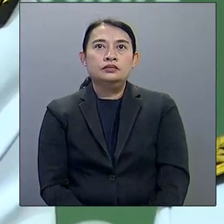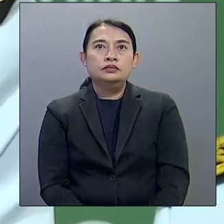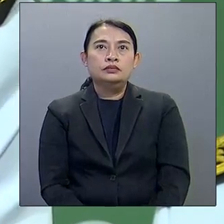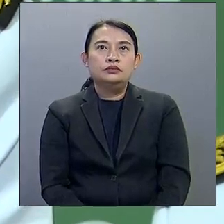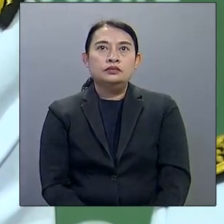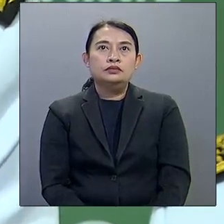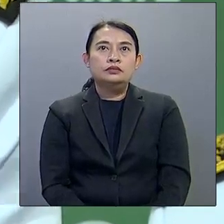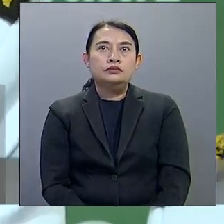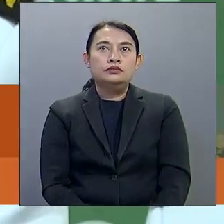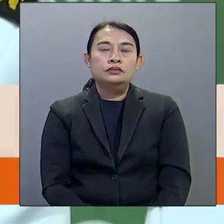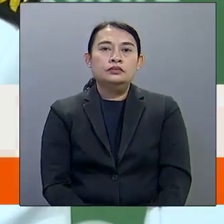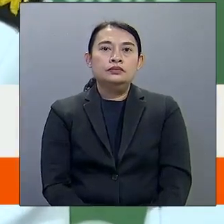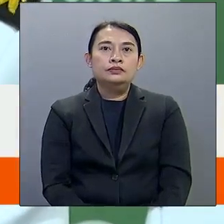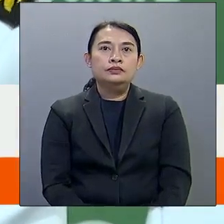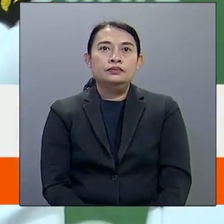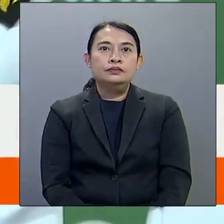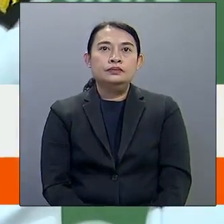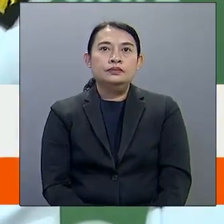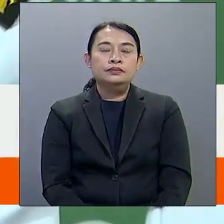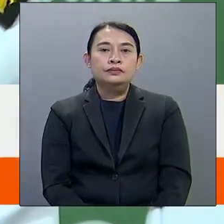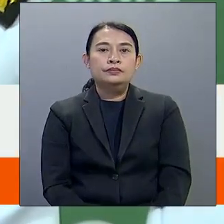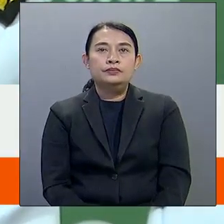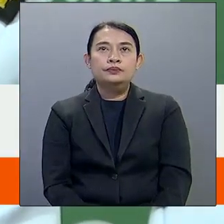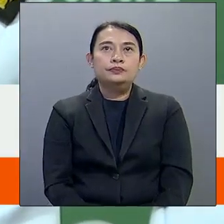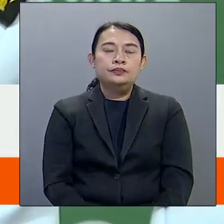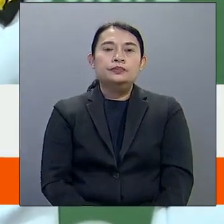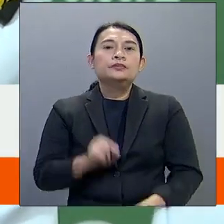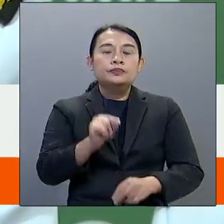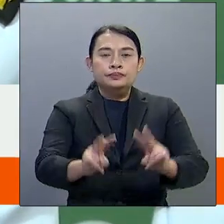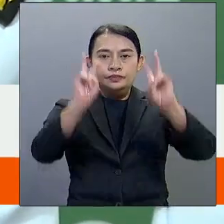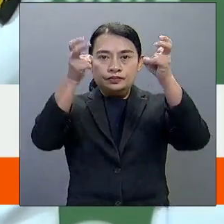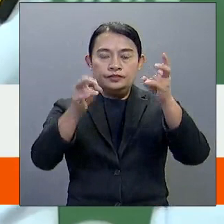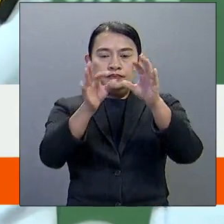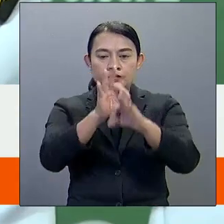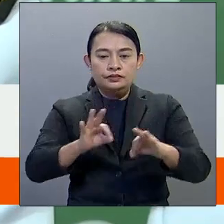เพื่อไม่ให้เป็นประเด็นอ่อนไหวในทุกๆด้านแล้ว